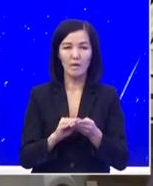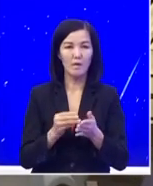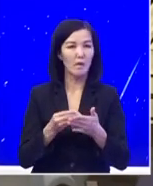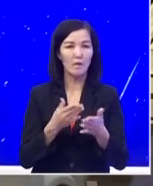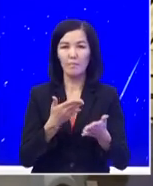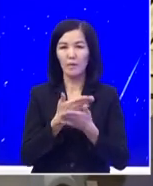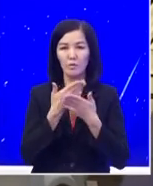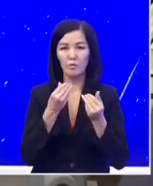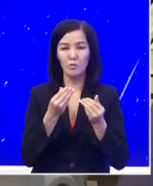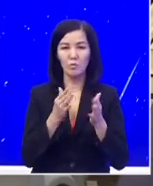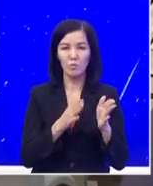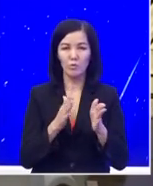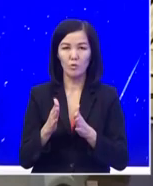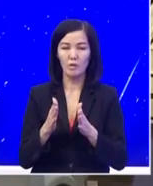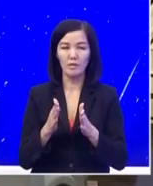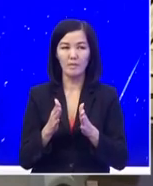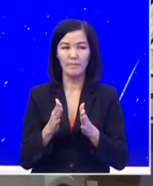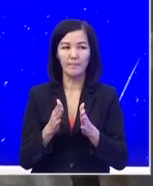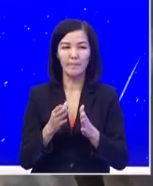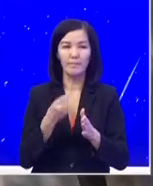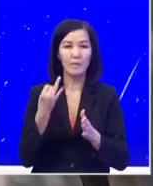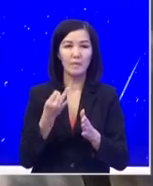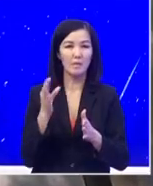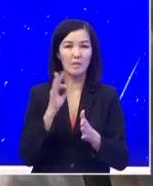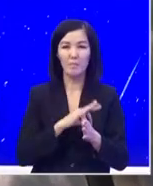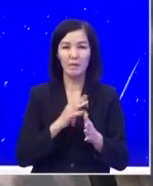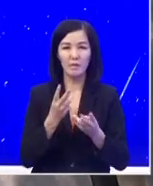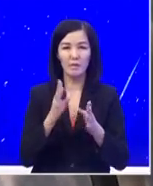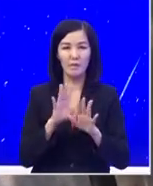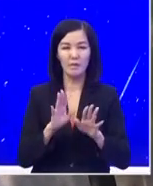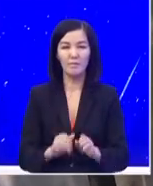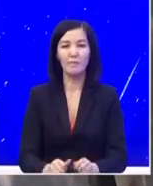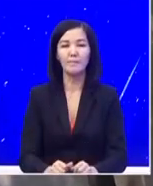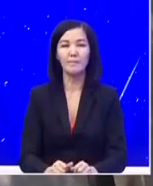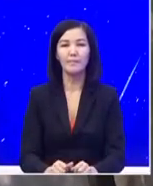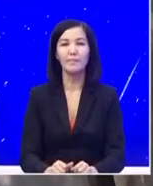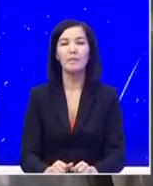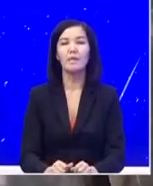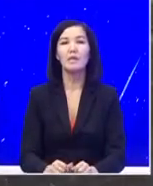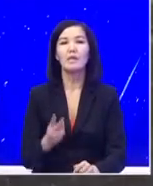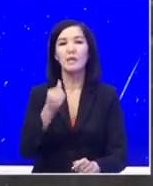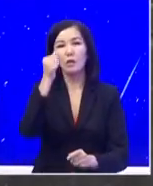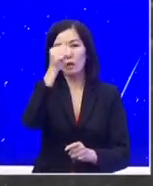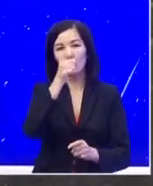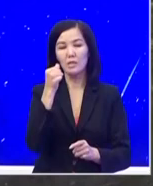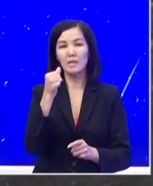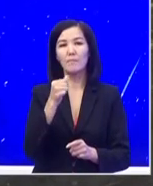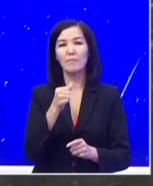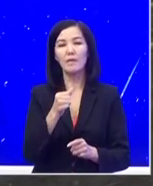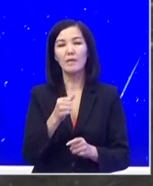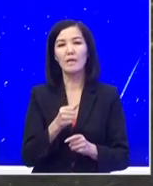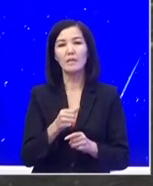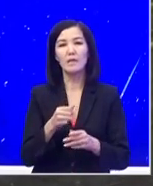отырған жоқпыз, қатты қызығып бірдеңке. Ал Досхан Тұрлан тағзым белгілерін соңғы 2 жылдан бері жасап келеді. Оның